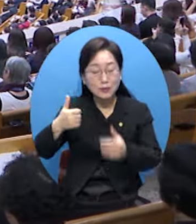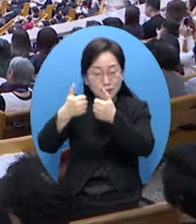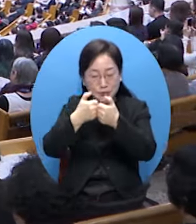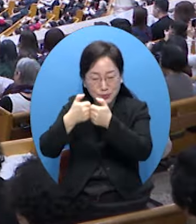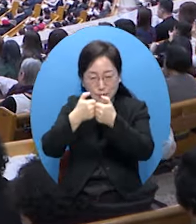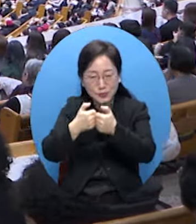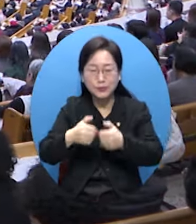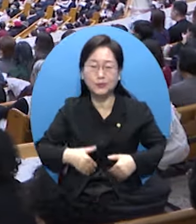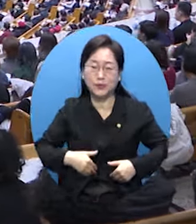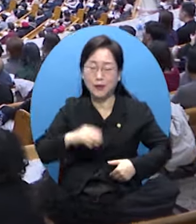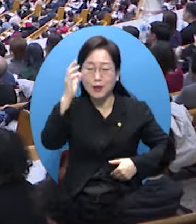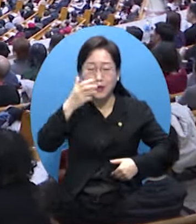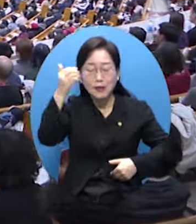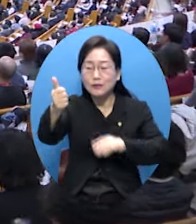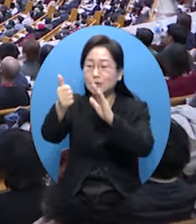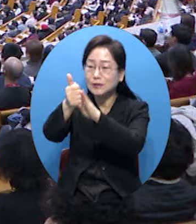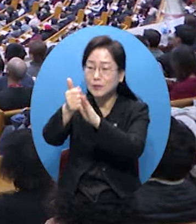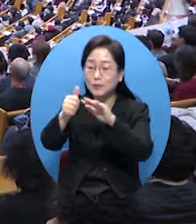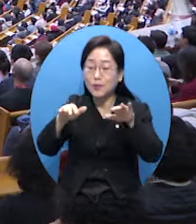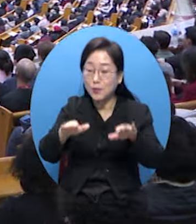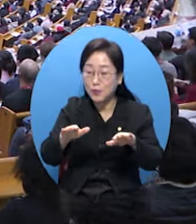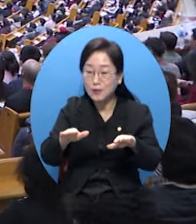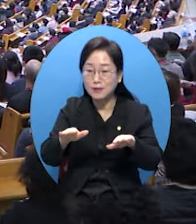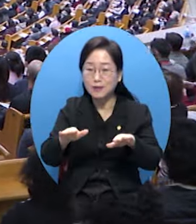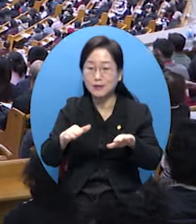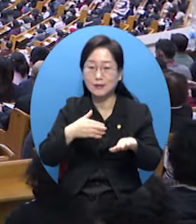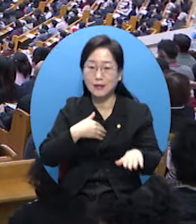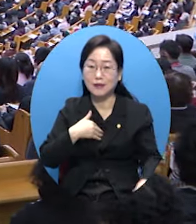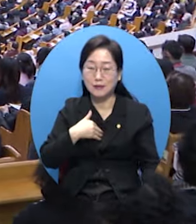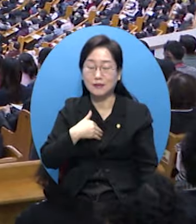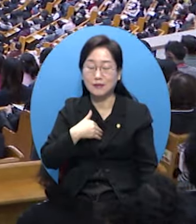됩니다. 성령님, 오늘 제가